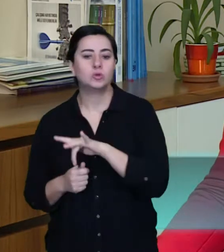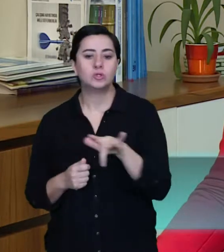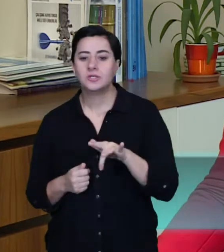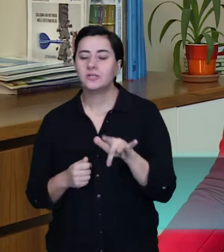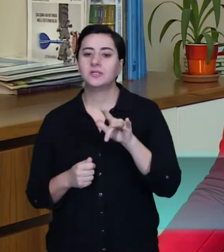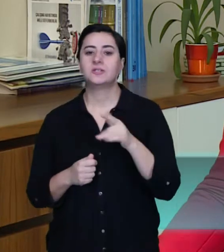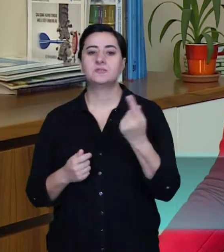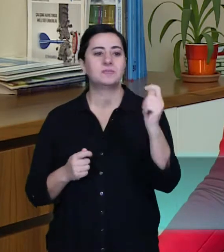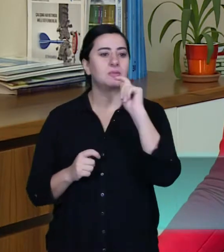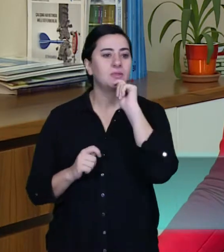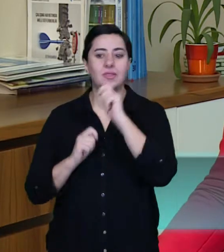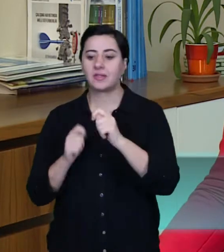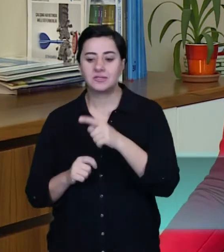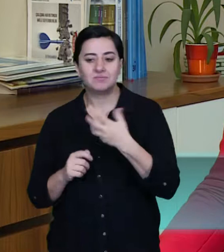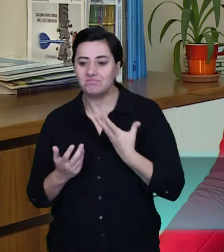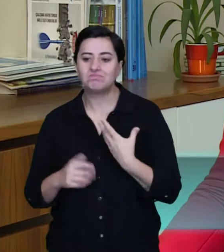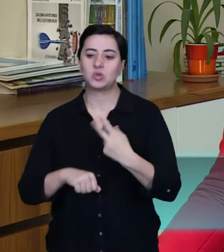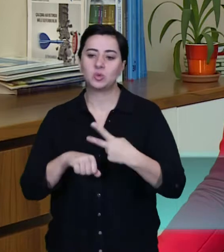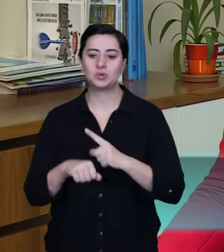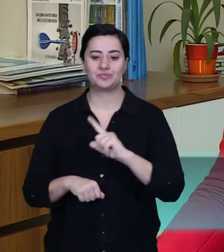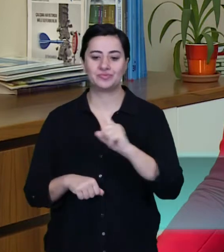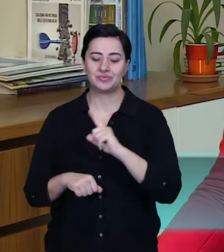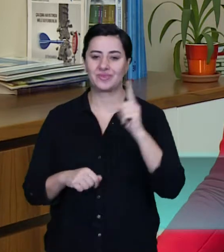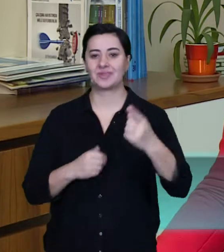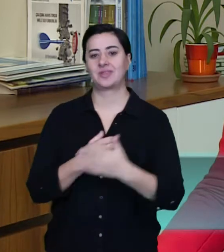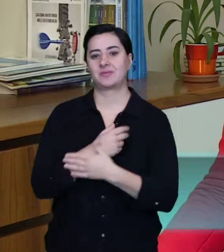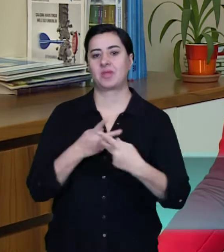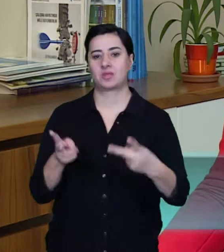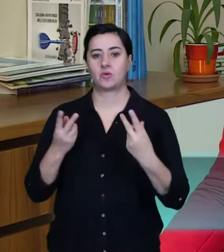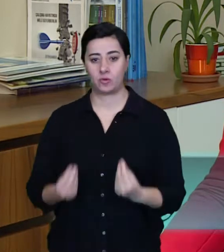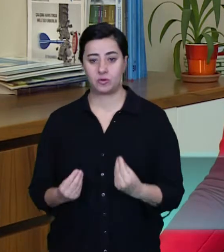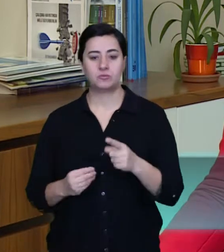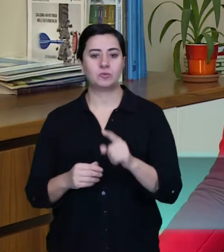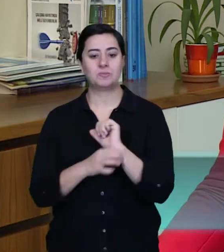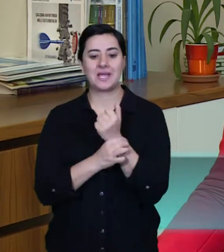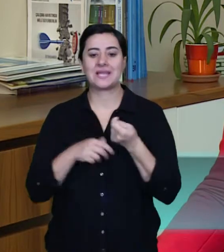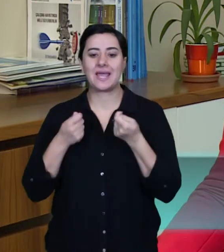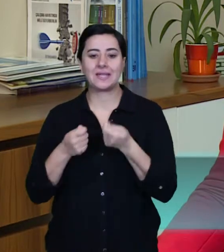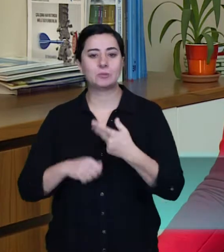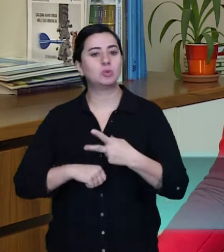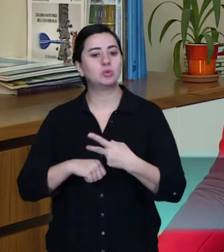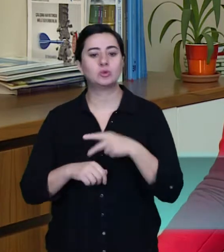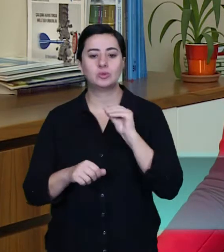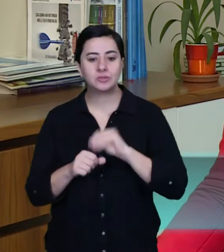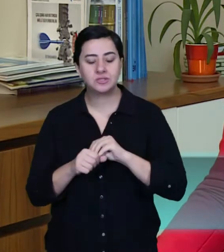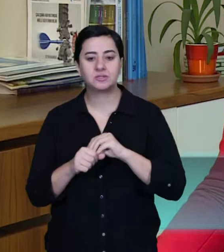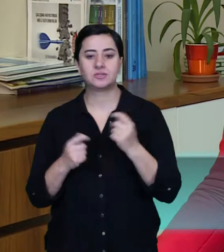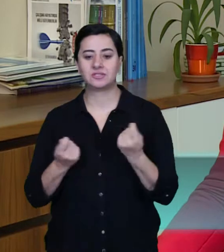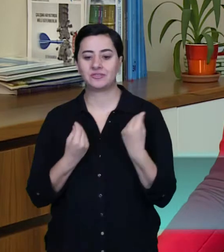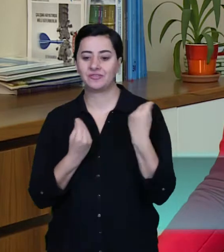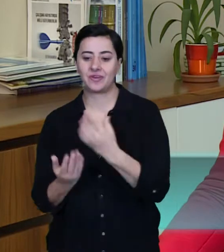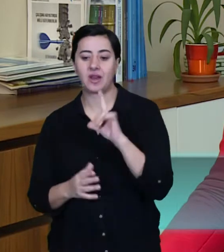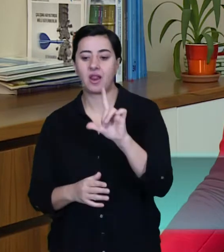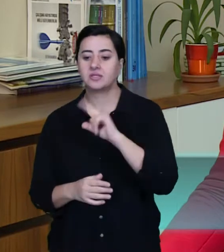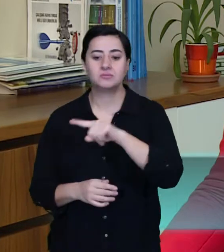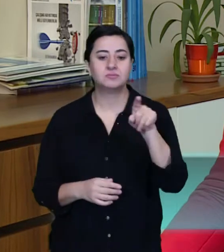piyasasının talep etmiş olduğu niteliklere uygun mesleki eğitim kursları düzenlemektedir. Düzenlemiş olduğumuz mesleki eğitim kursuyla hem işverenin nitelikli